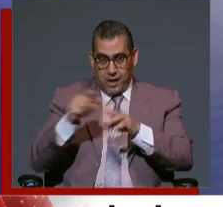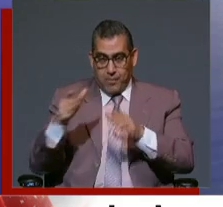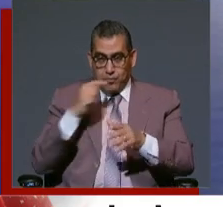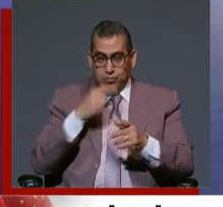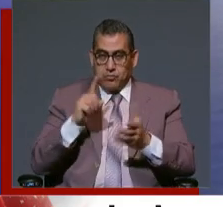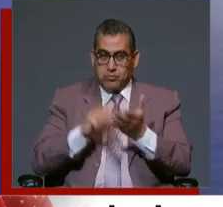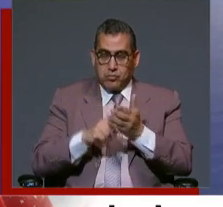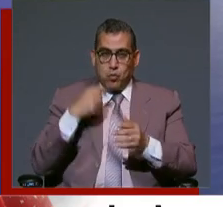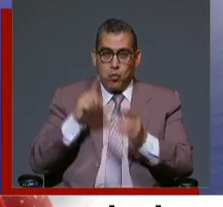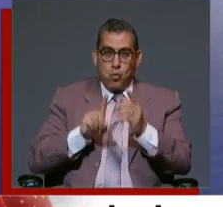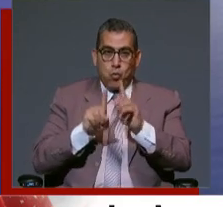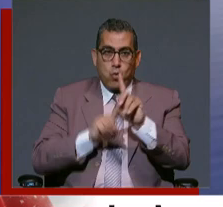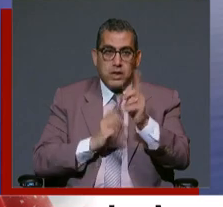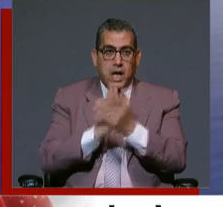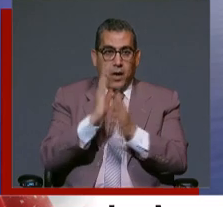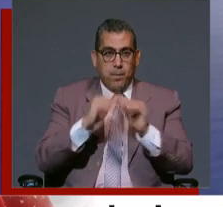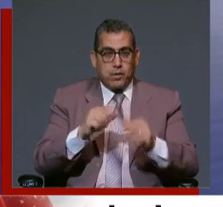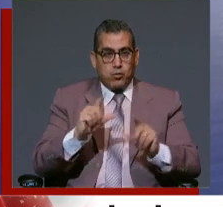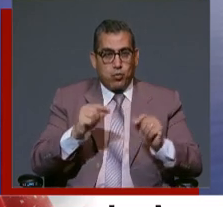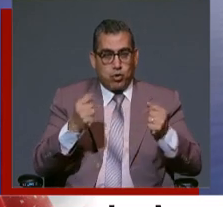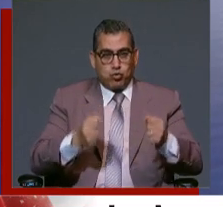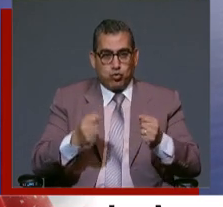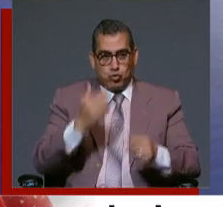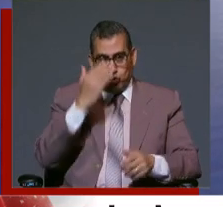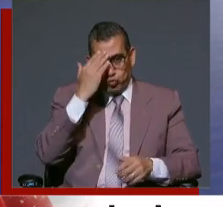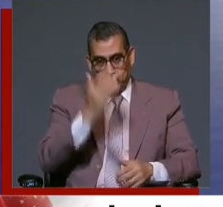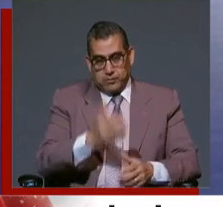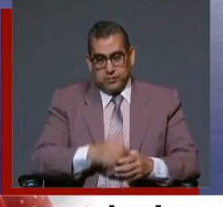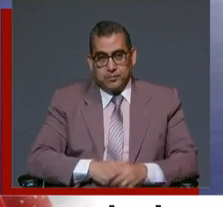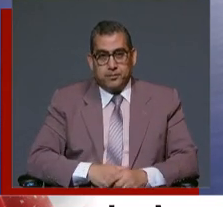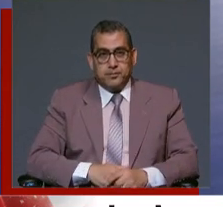انعقدت في مدينة شرم الشيخ هنا في مصر.